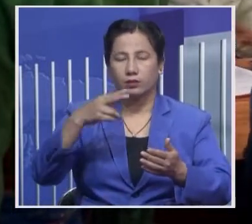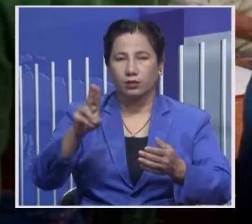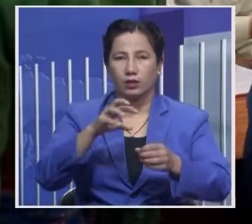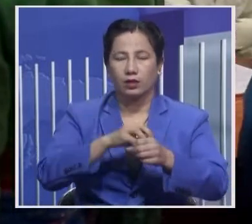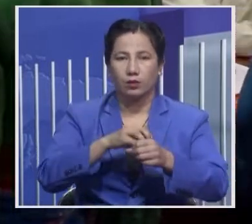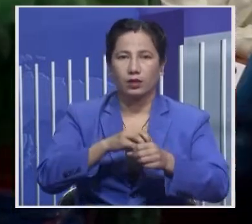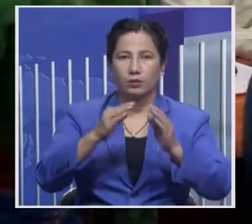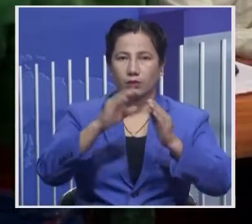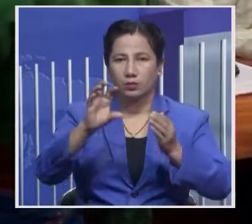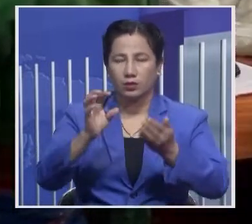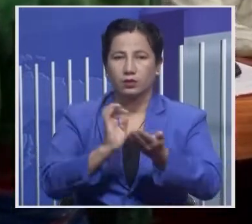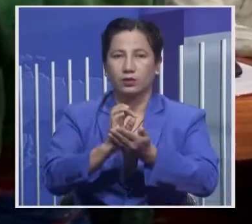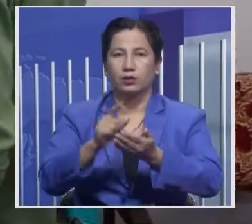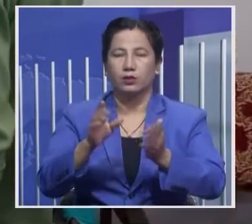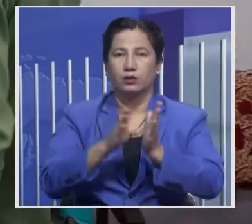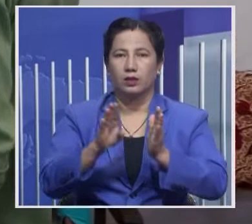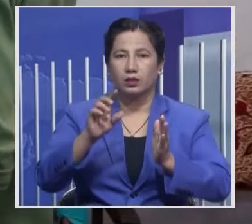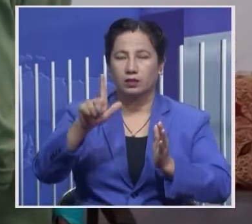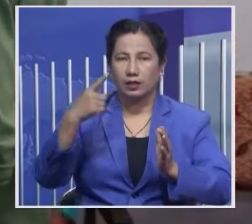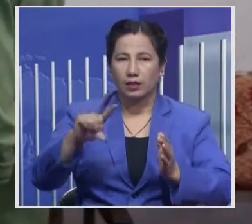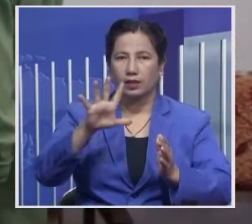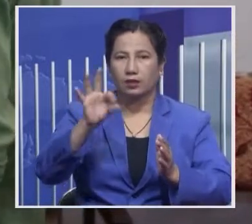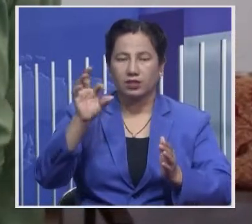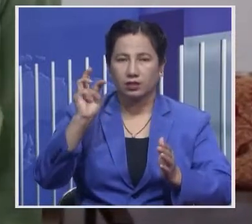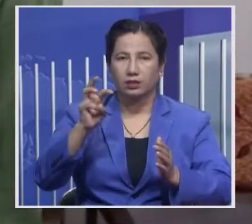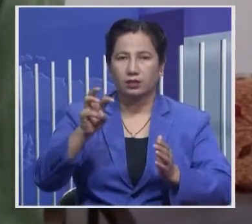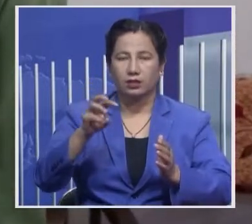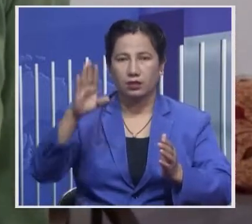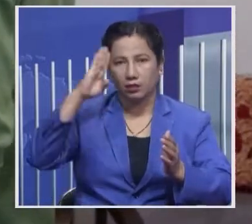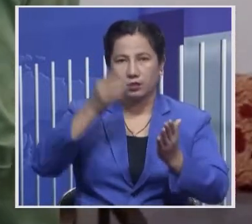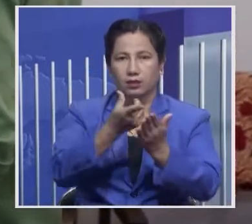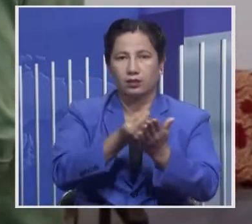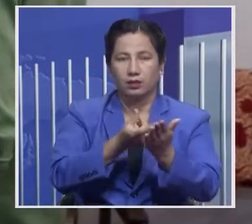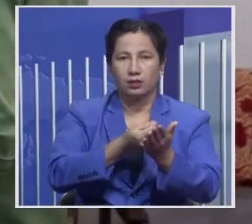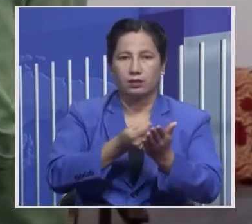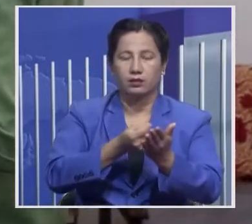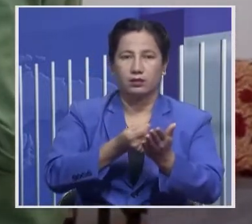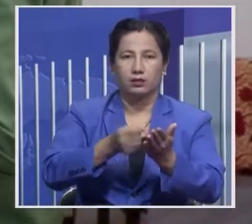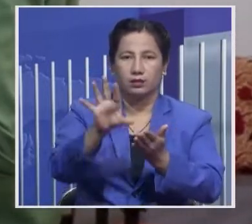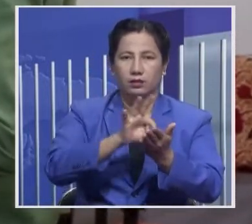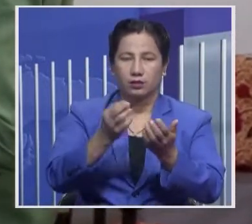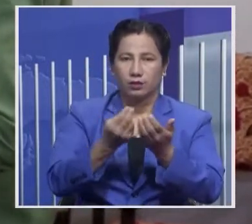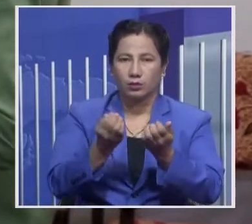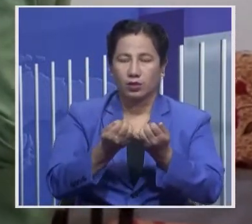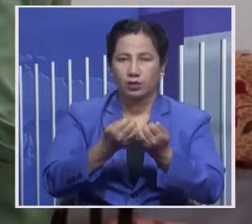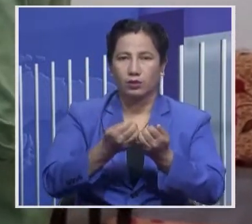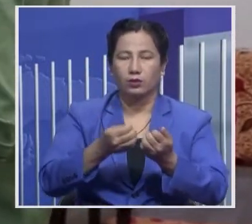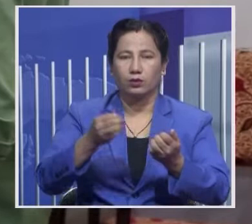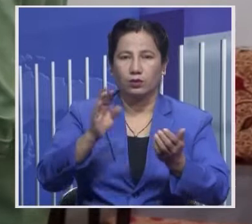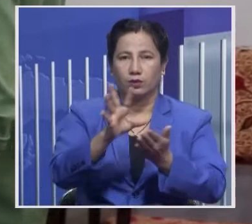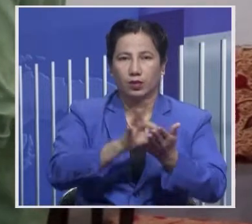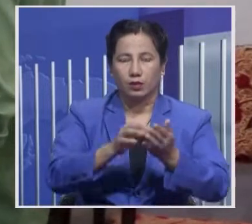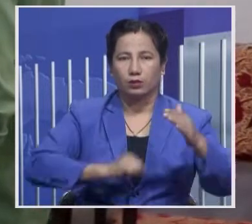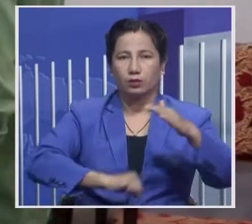प्रदान गरिरहेको र सो सेवाबाट 7,50,000 राजस्व सङ्कलन भएको मंगलसेन नगरपालिकाका राजस्व शाखा प्रमुख